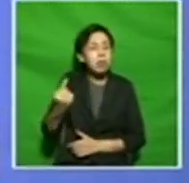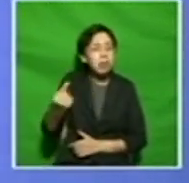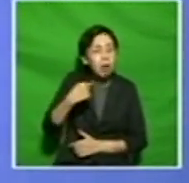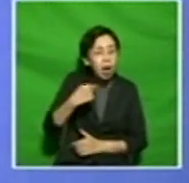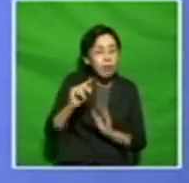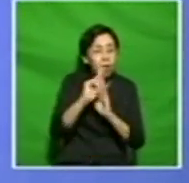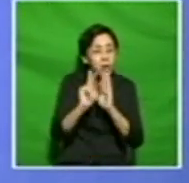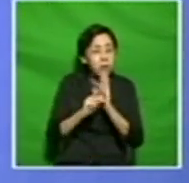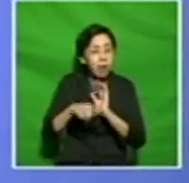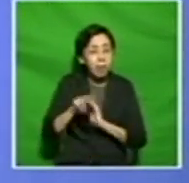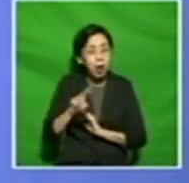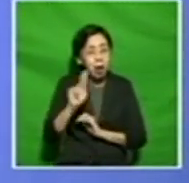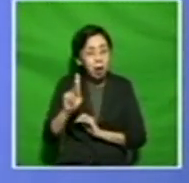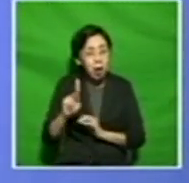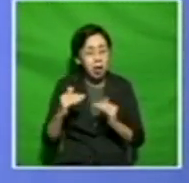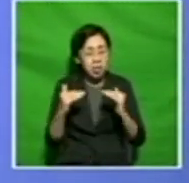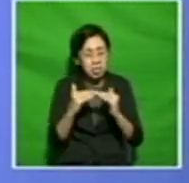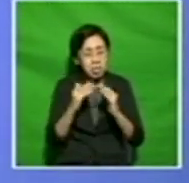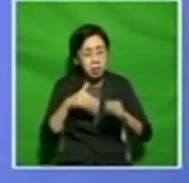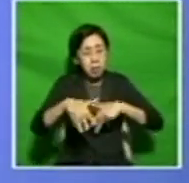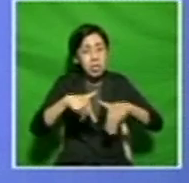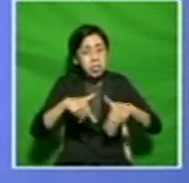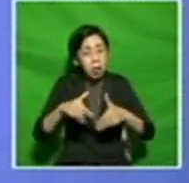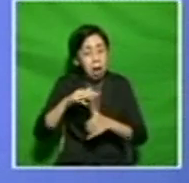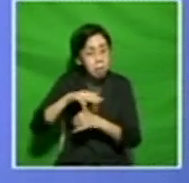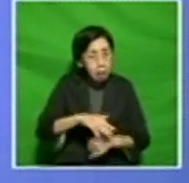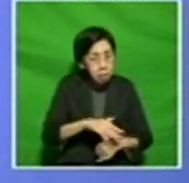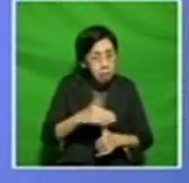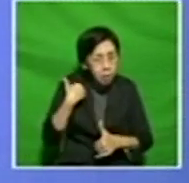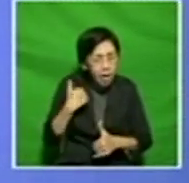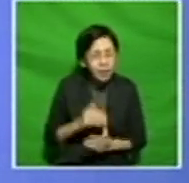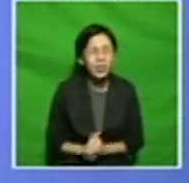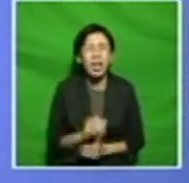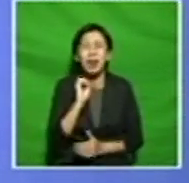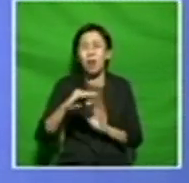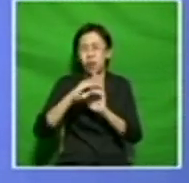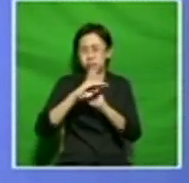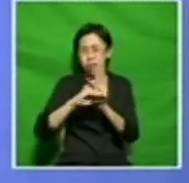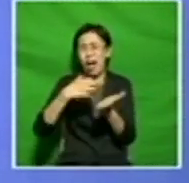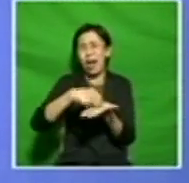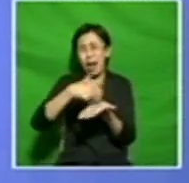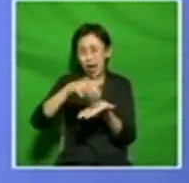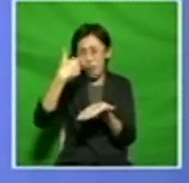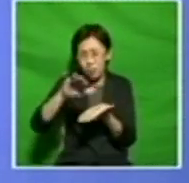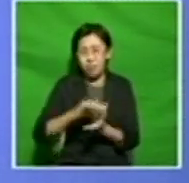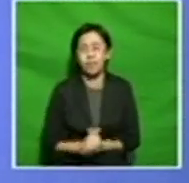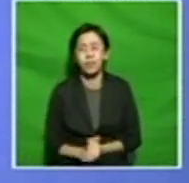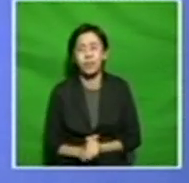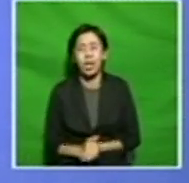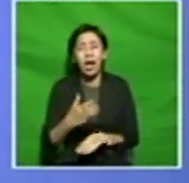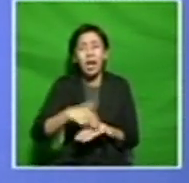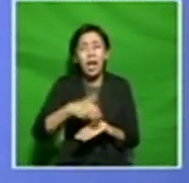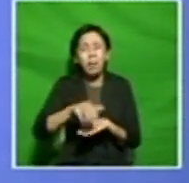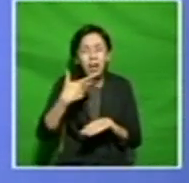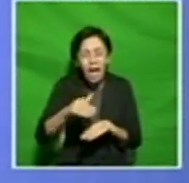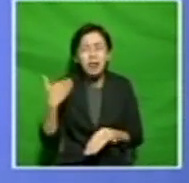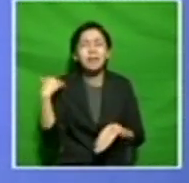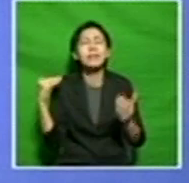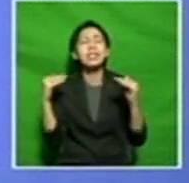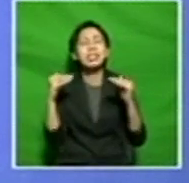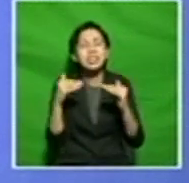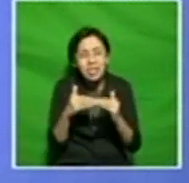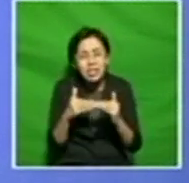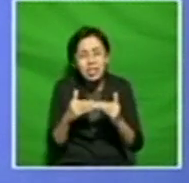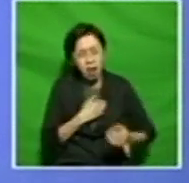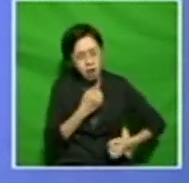กำหนดนี้จำกัดสิทธิเสรีภาพอะไรของประชาชนไหมก็จำกัดอย่างที่เราเล่าให้ฟังเนี่ยแหละครับแต่ว่าท่านยังมีสิทธิเสรีภาพแสด